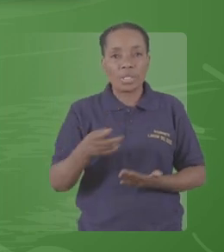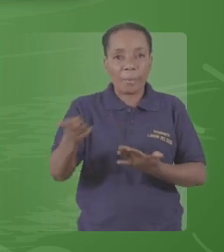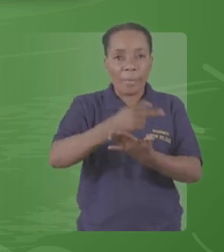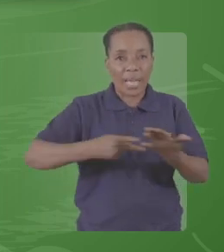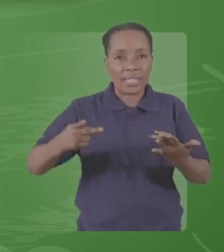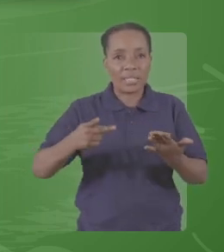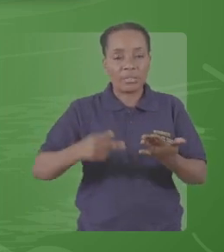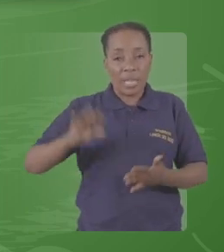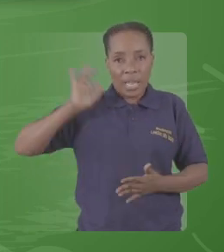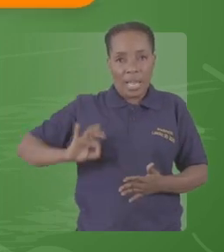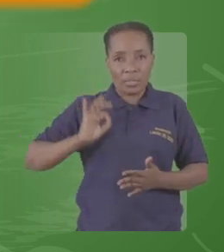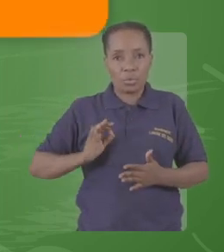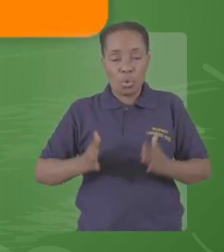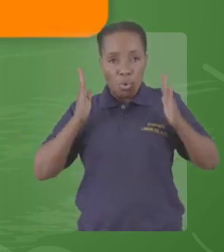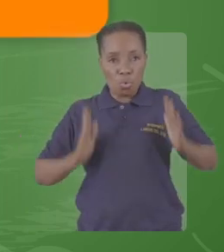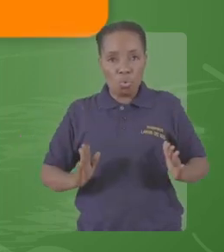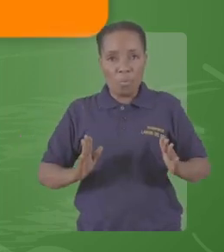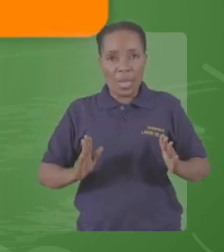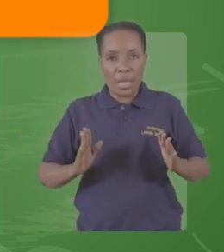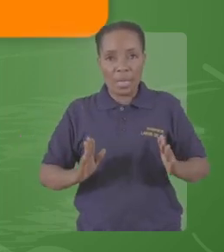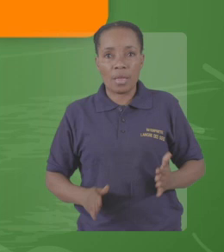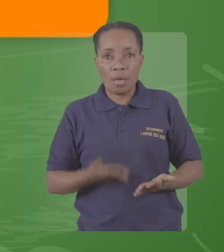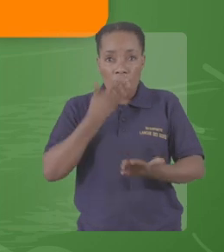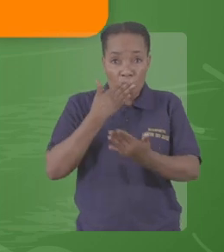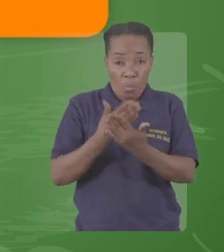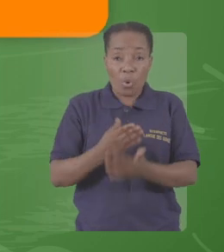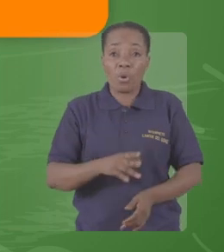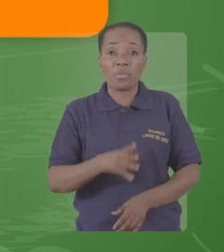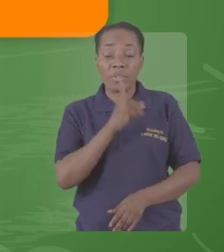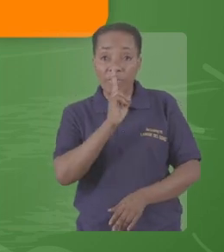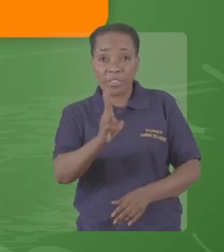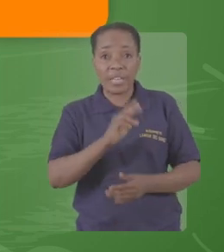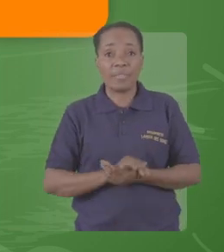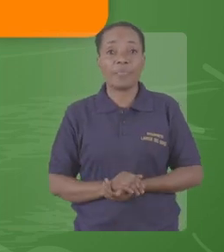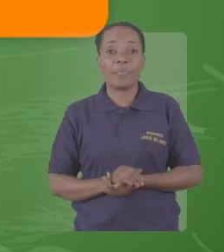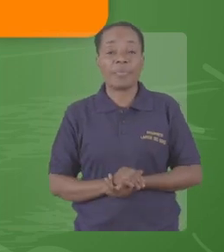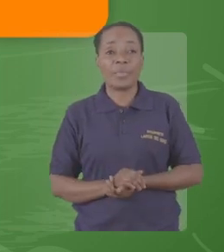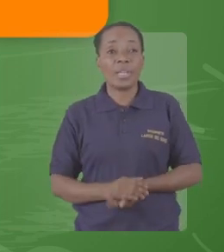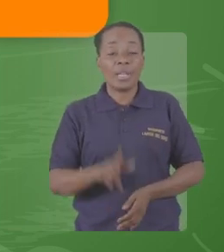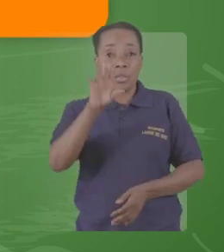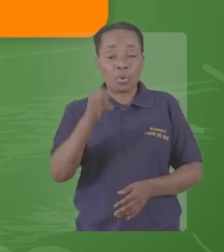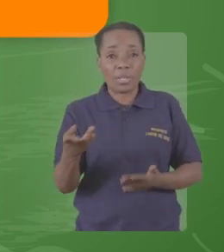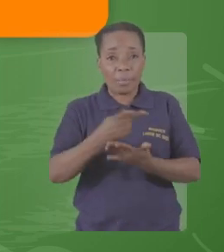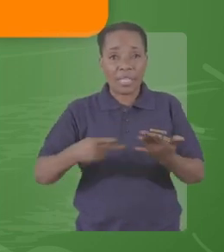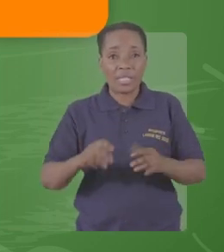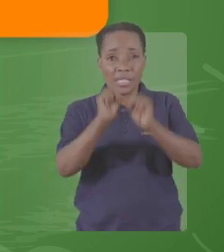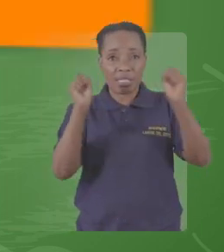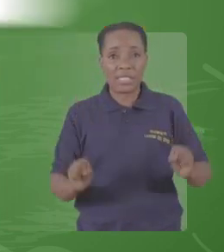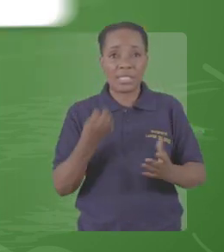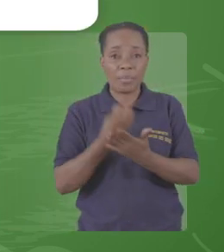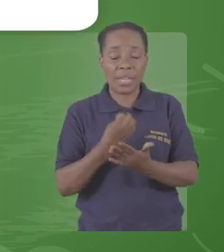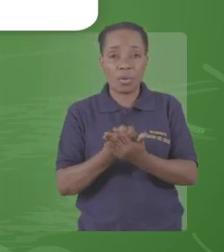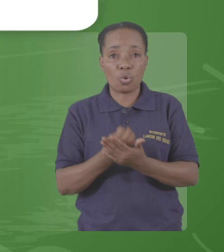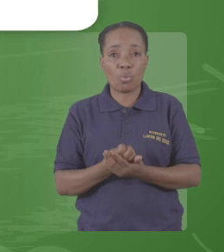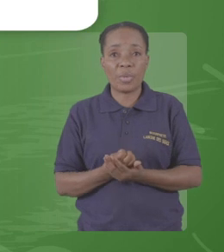humains indéniables. Et en troisième partie, un système économique libéral atténué.